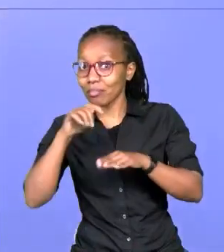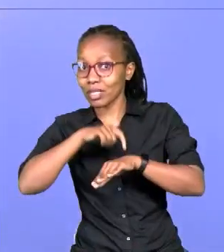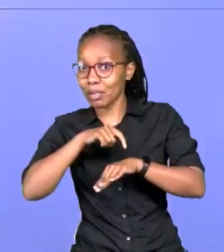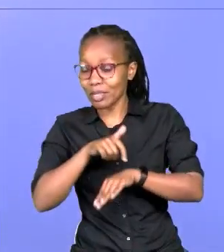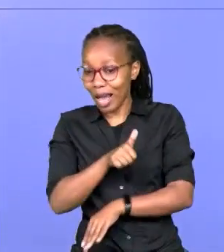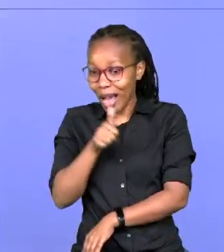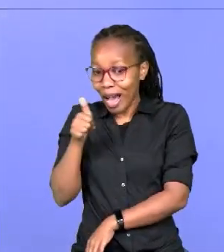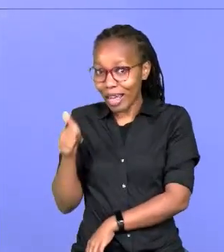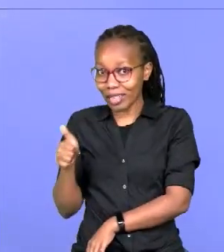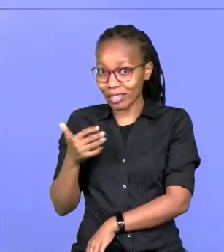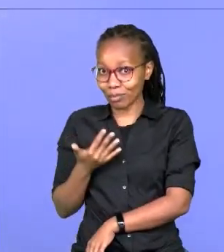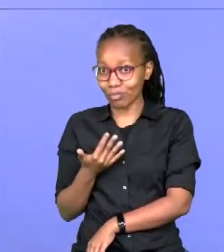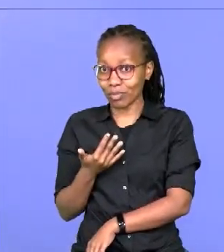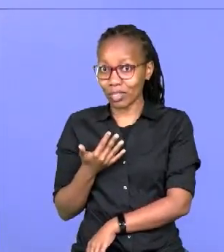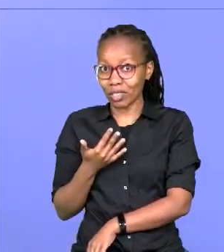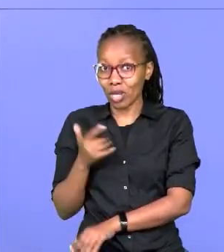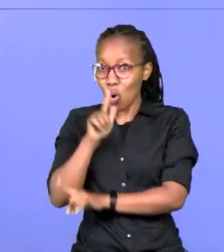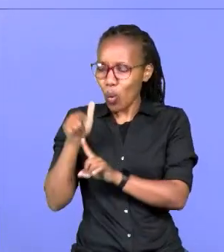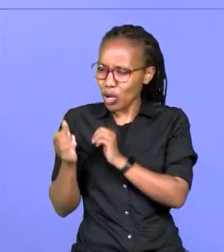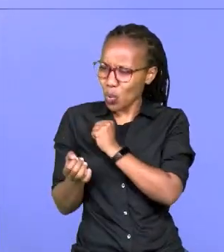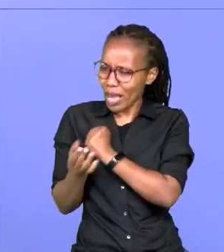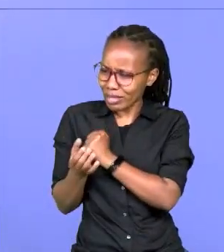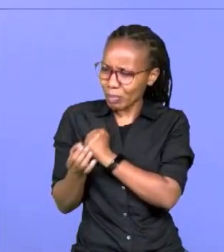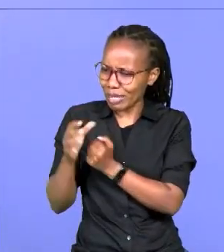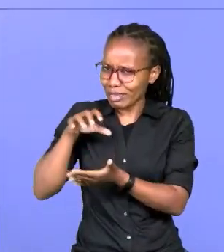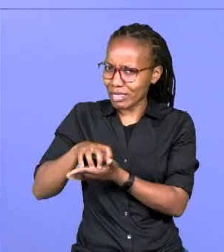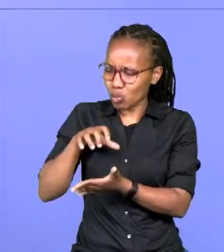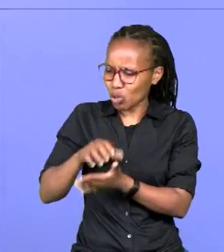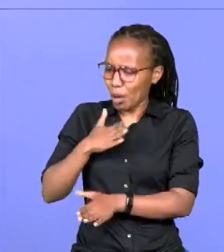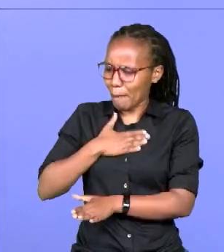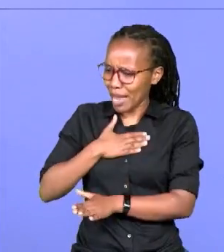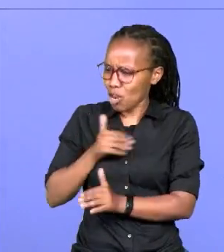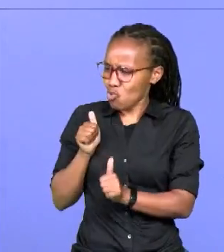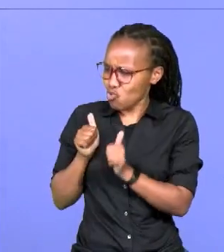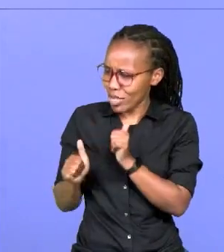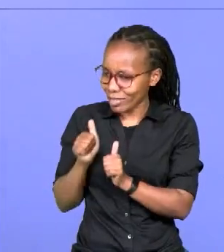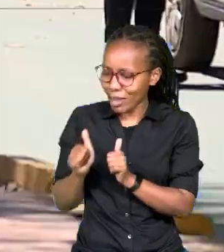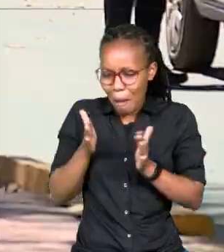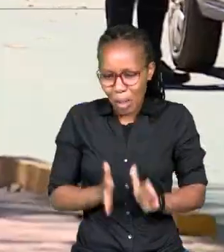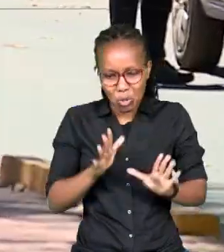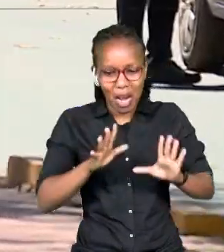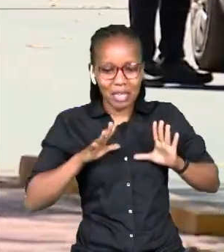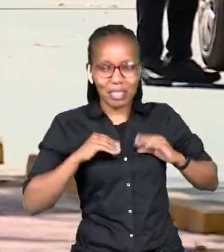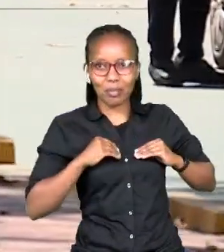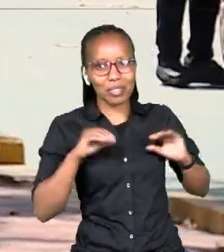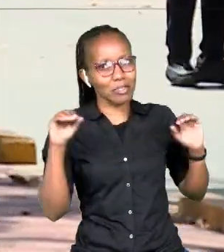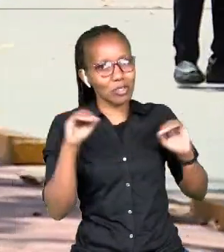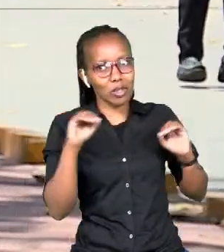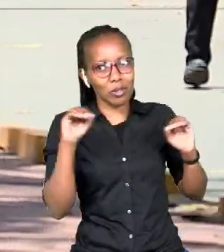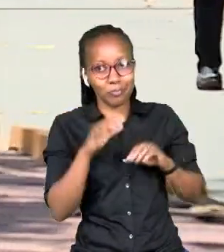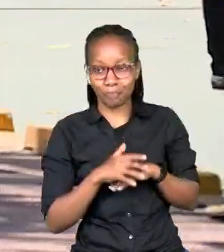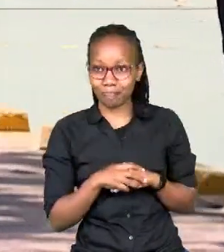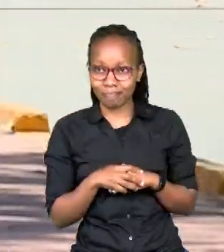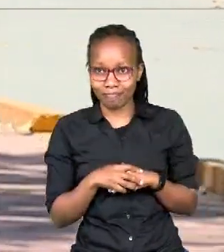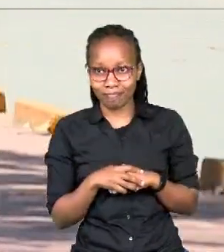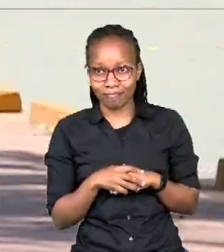wengine hata ukielezea hali yako uambie mimi niko hali hii. Hakuna mtu anaweza kubali. For the longest